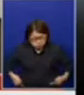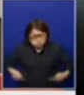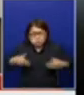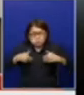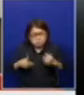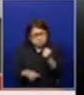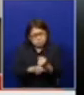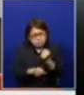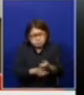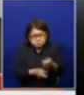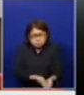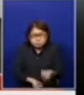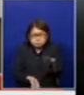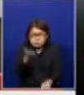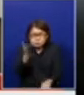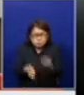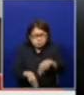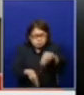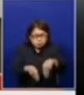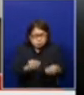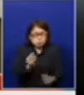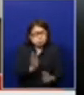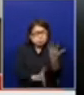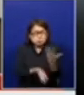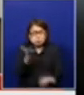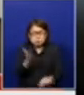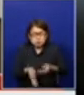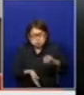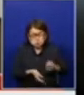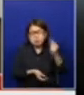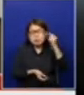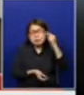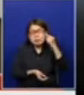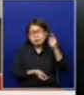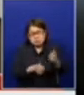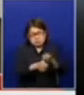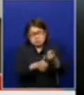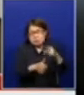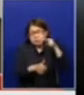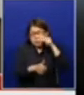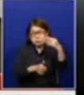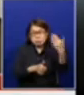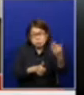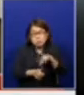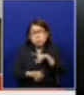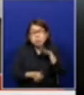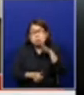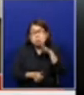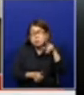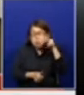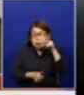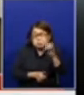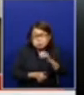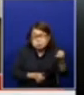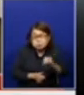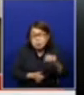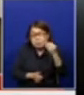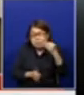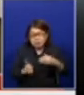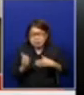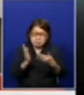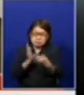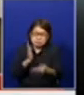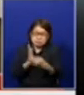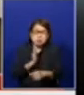แต่ปลูกนู่นปลูกนี่คิดไปเถอะครับถ้าน้ำไม่มีนี่เหมือนกับอีสานบ้านผมสุรินทร์เนี่ยเริ่มแห้งแล้งอีก